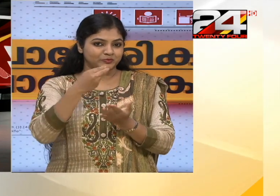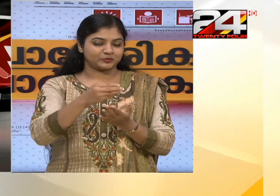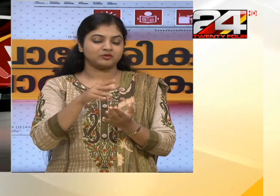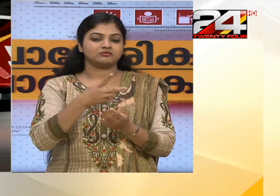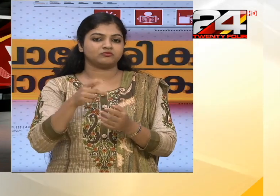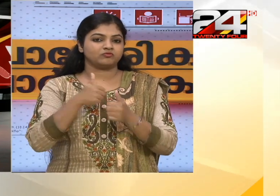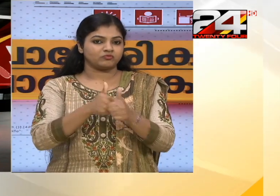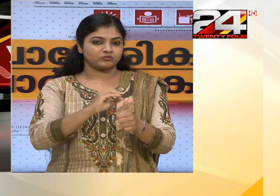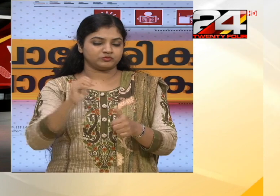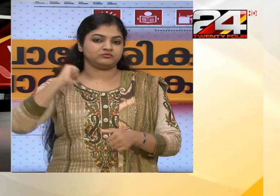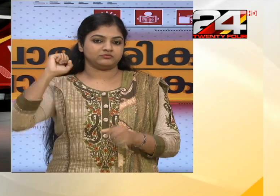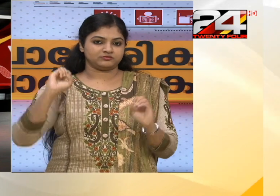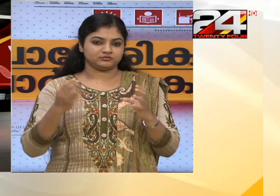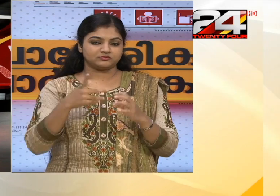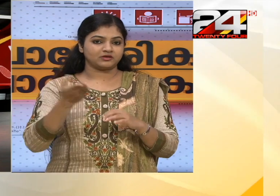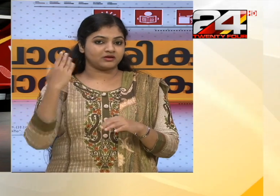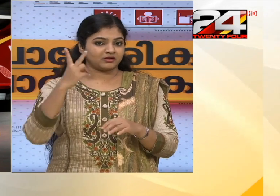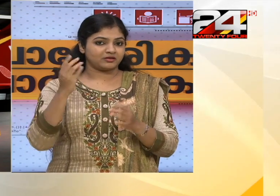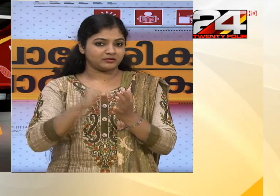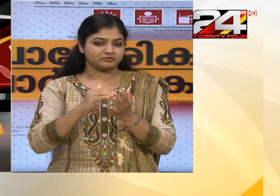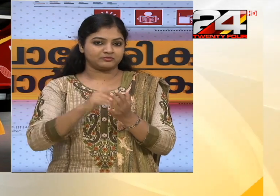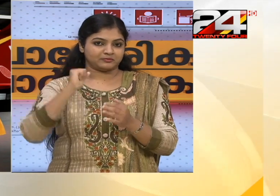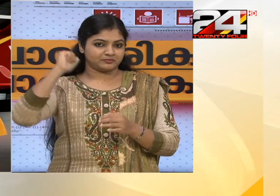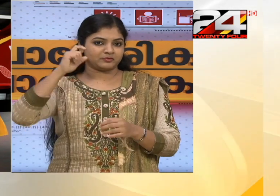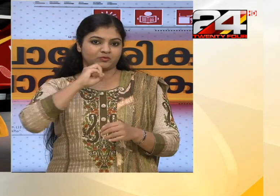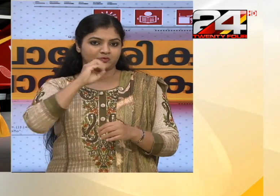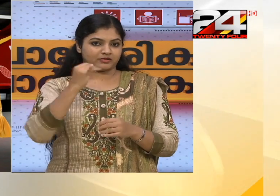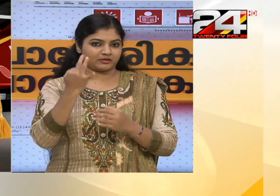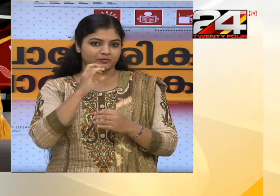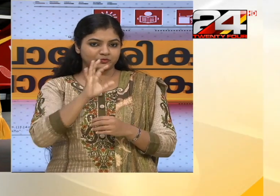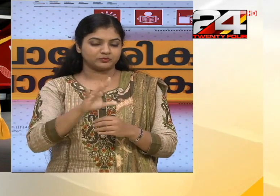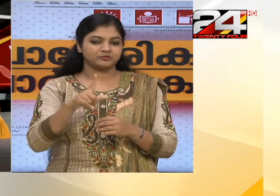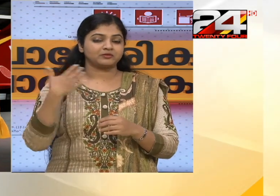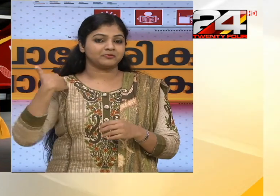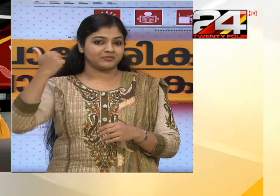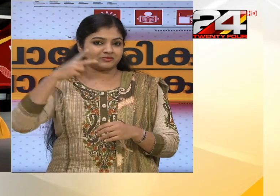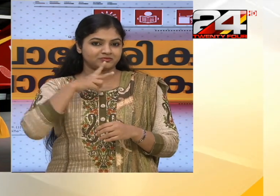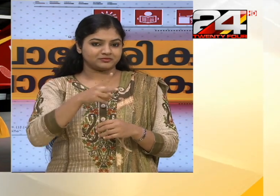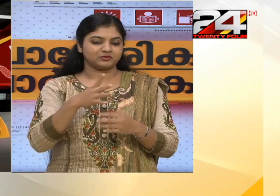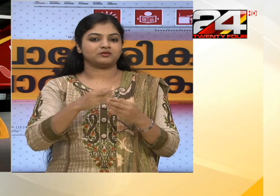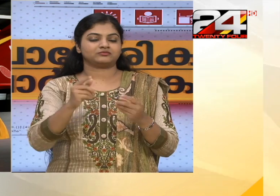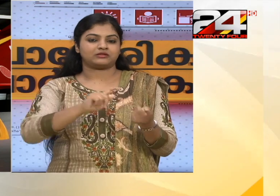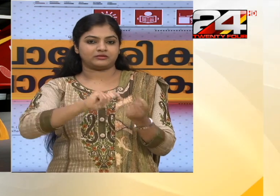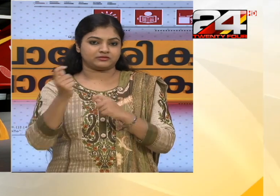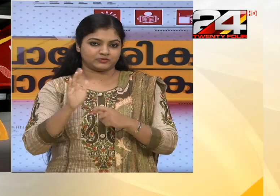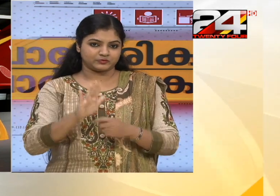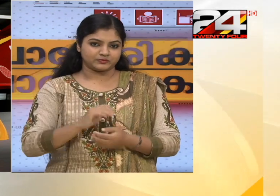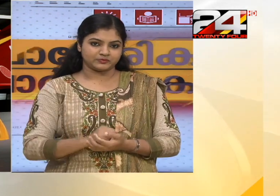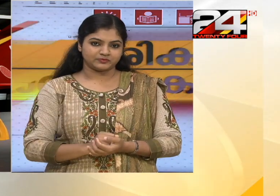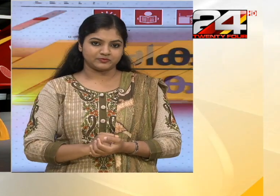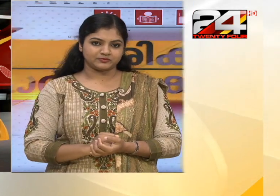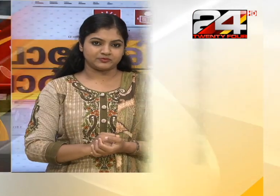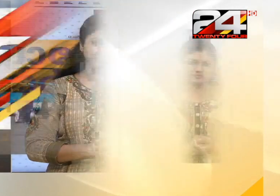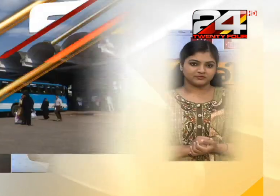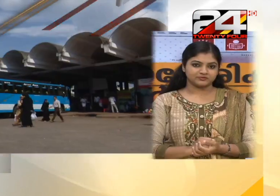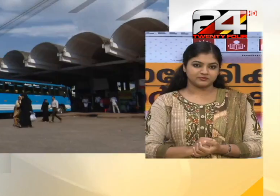സമരം പ്രഖ്യാപിച്ചിരിക്കുന്നത്. കഴിഞ്ഞ 2 തവണ അനിശ്ചിതകാല സമരം പ്രഖ്യാപിച്ചിരുന്നെങ്കിലും ഗതാഗത മന്ത്രിയുടെ ഇടപെടലിനെ തുടർന്ന് മാറ്റിവെക്കുകയായിരുന്നു.